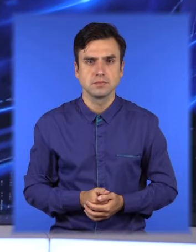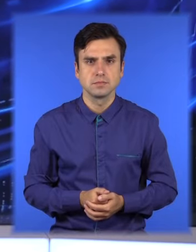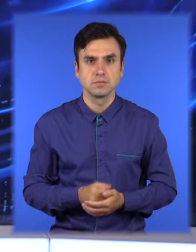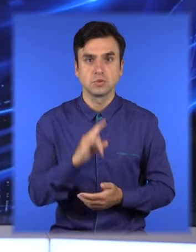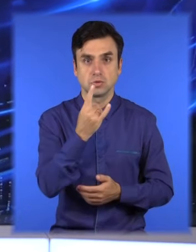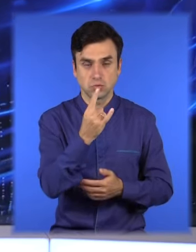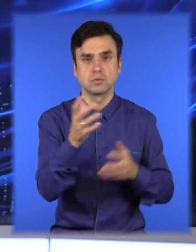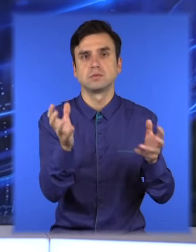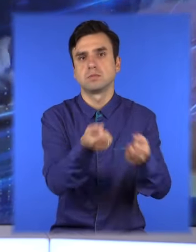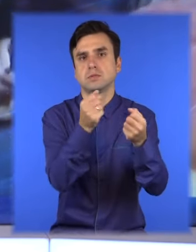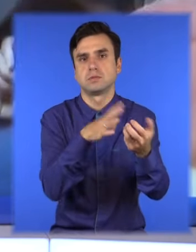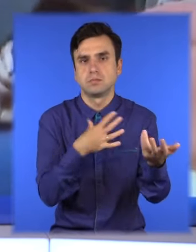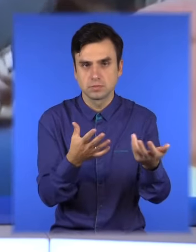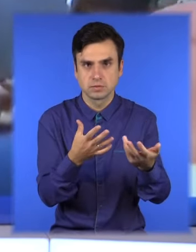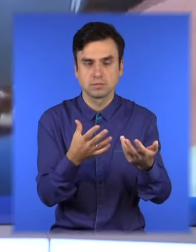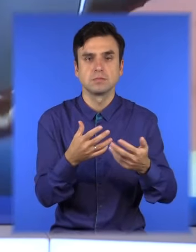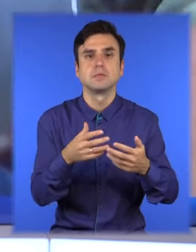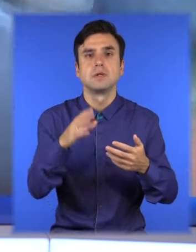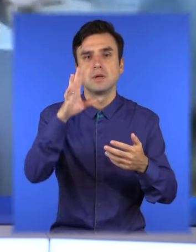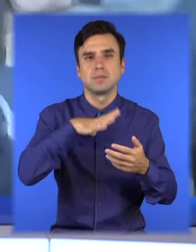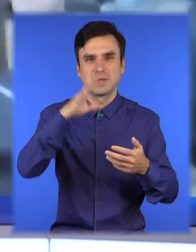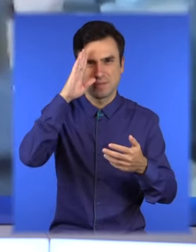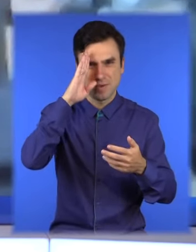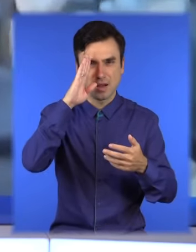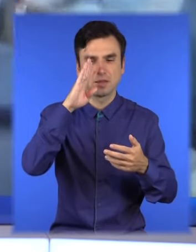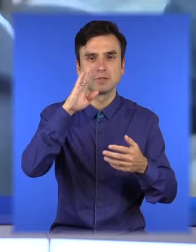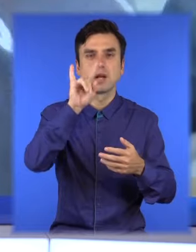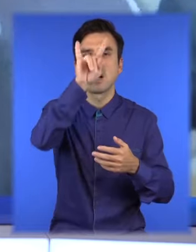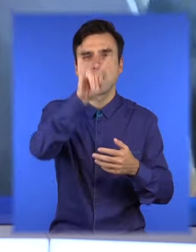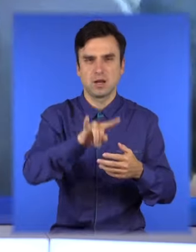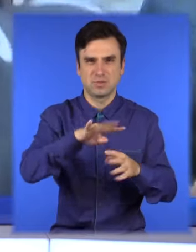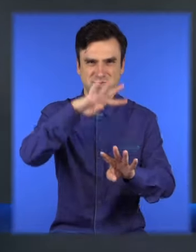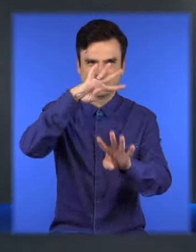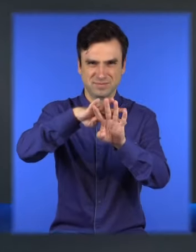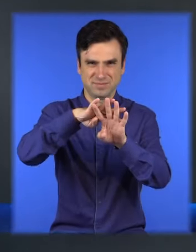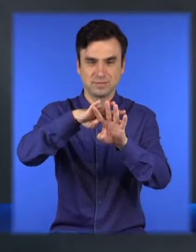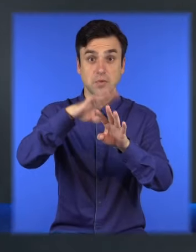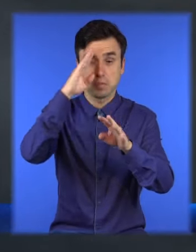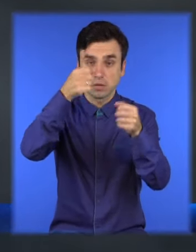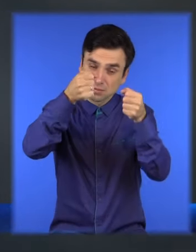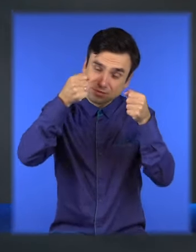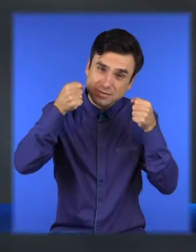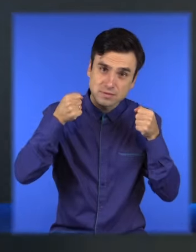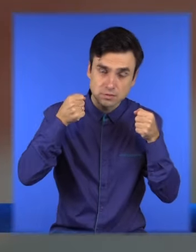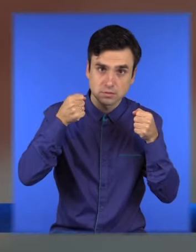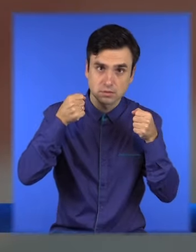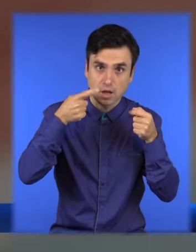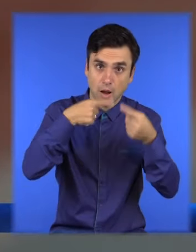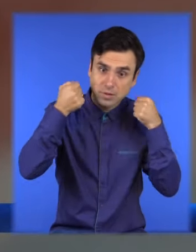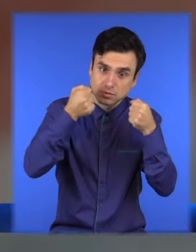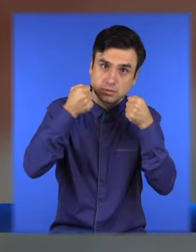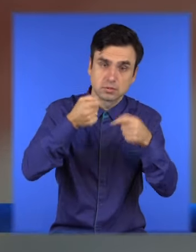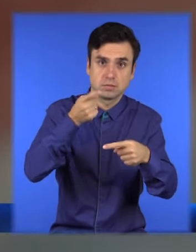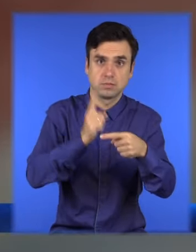Врятували дитину. Надзвичайники дістали хлопчика, котрий застряг у віконній решітці. Трапилося це близько 2 години дня в